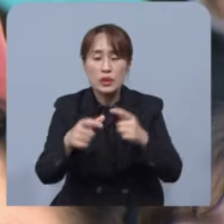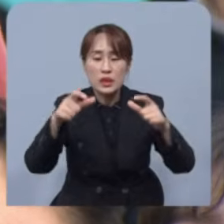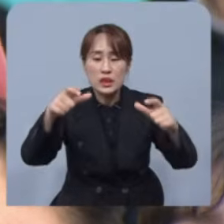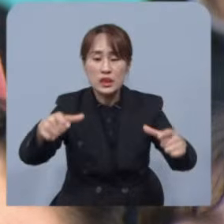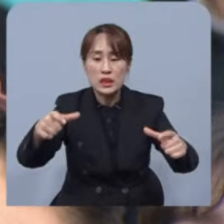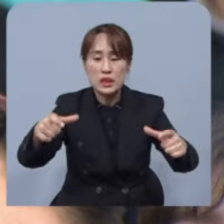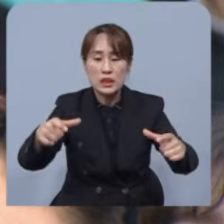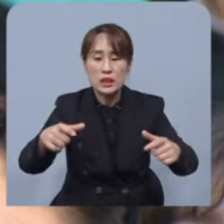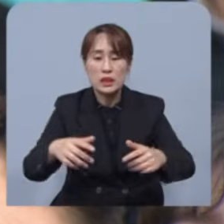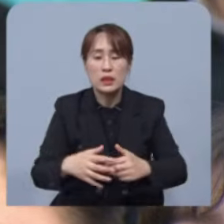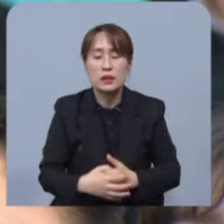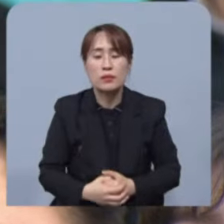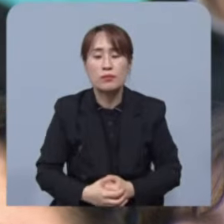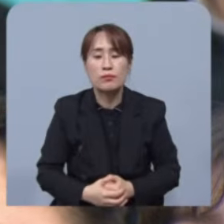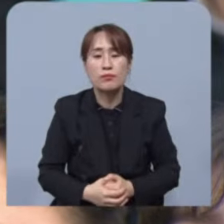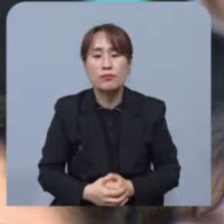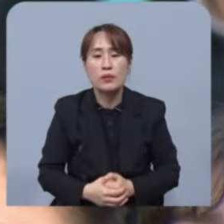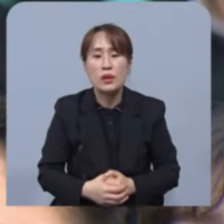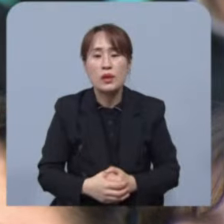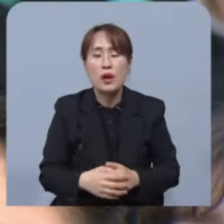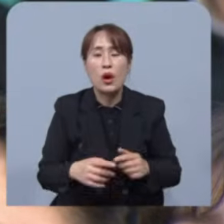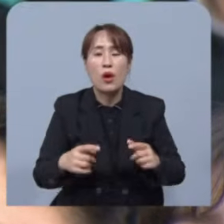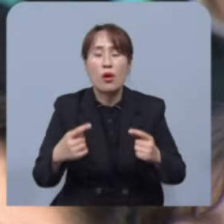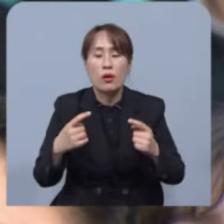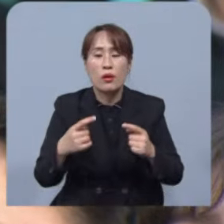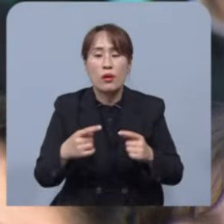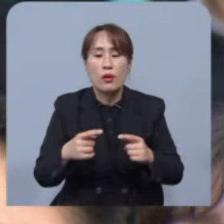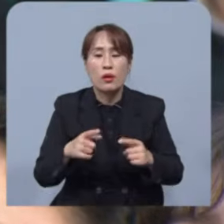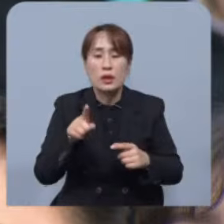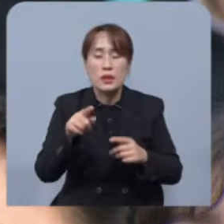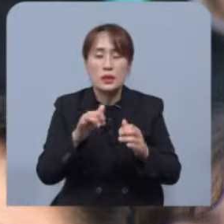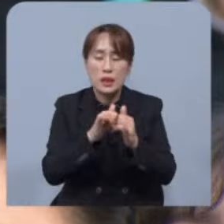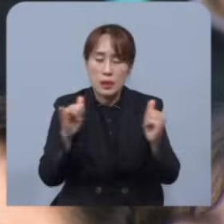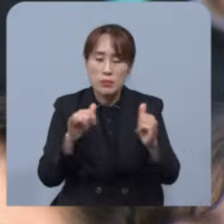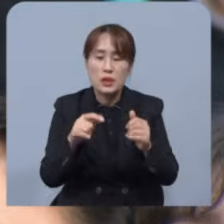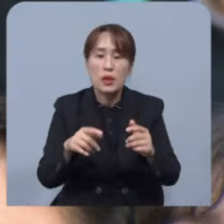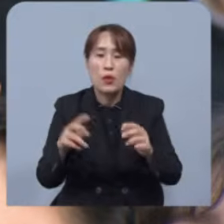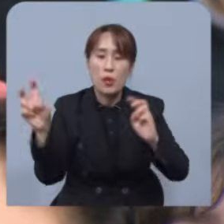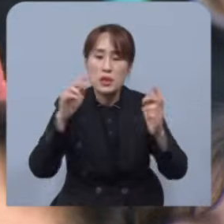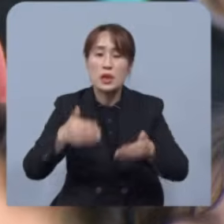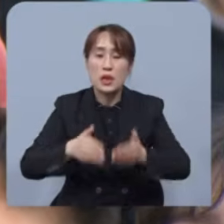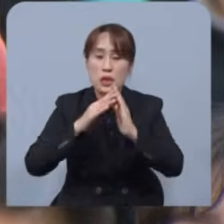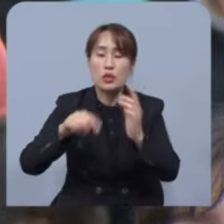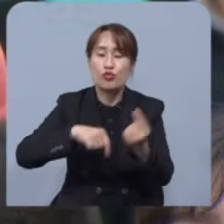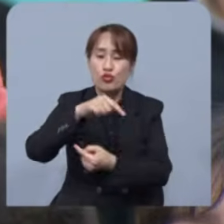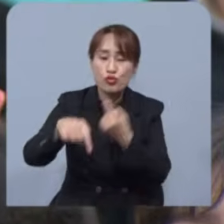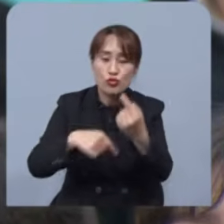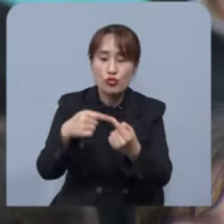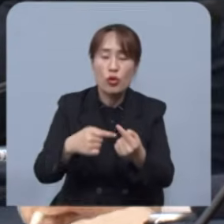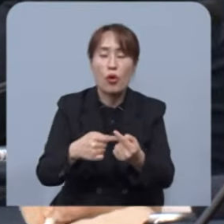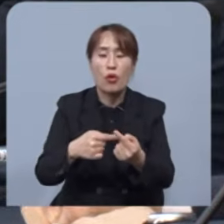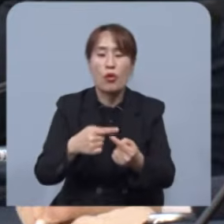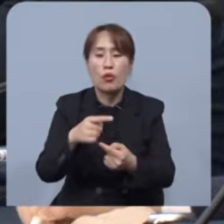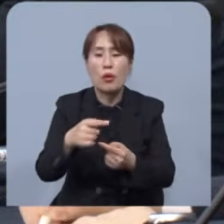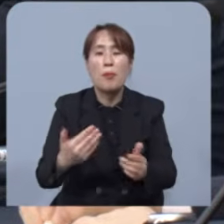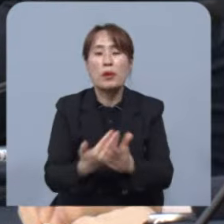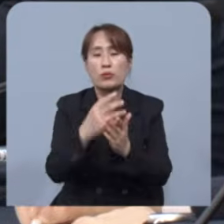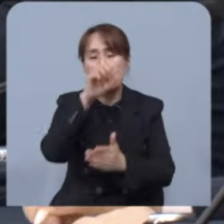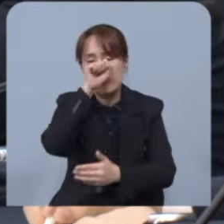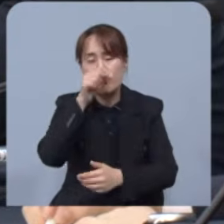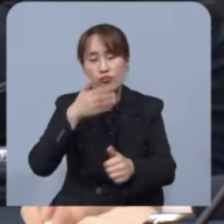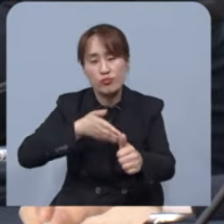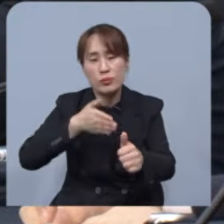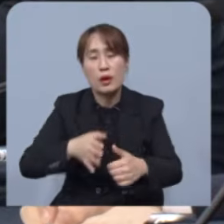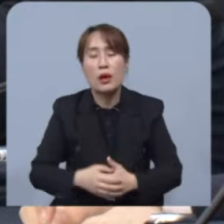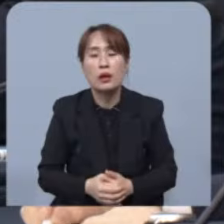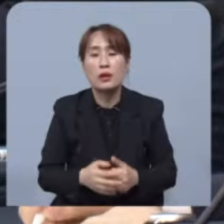투어 주민들이 수익을 창출할 수 있는 그런 주민주도의 관광 산업이 좀 활성화되었으면 좋겠습니다. 두